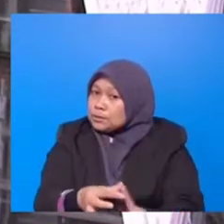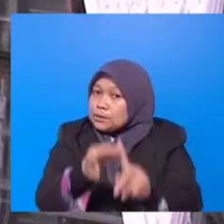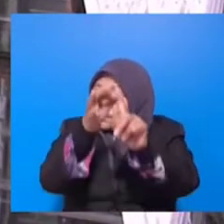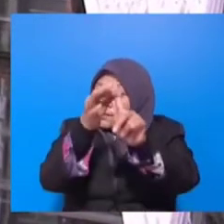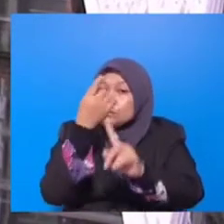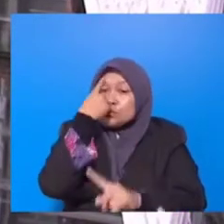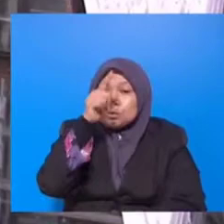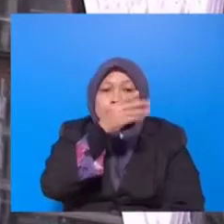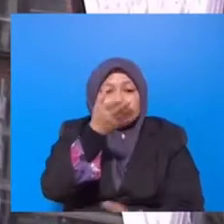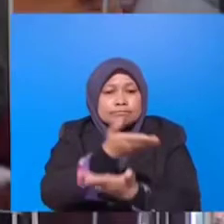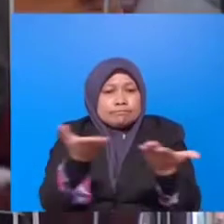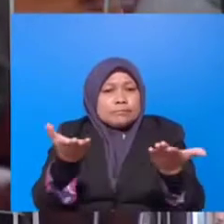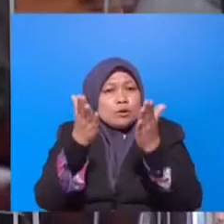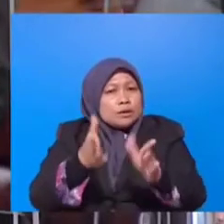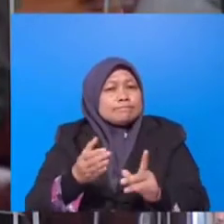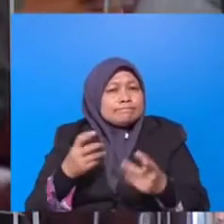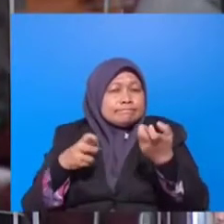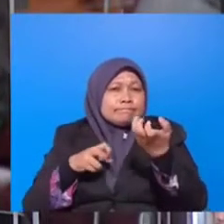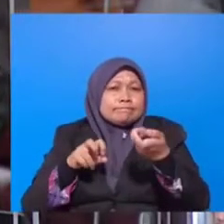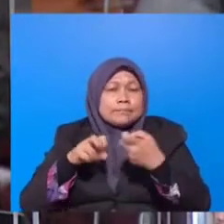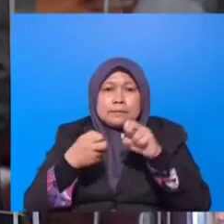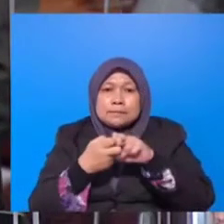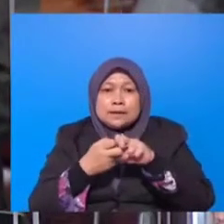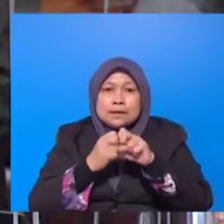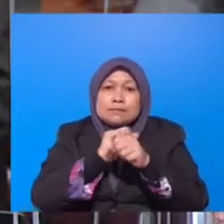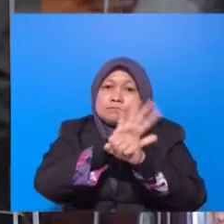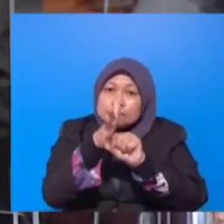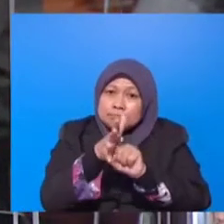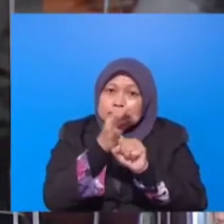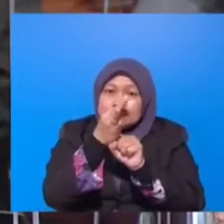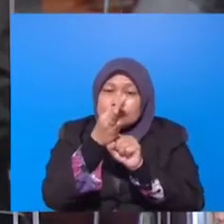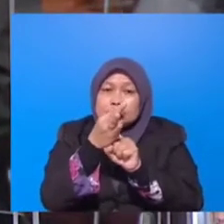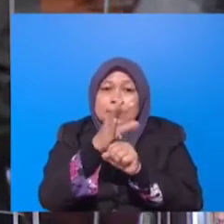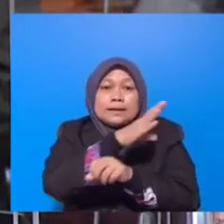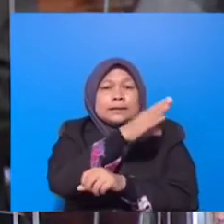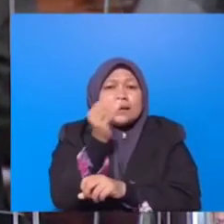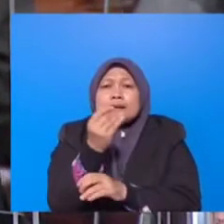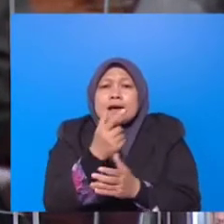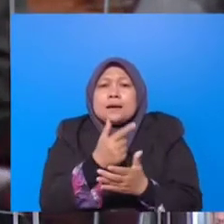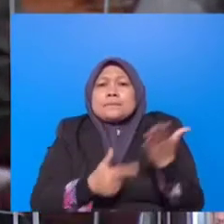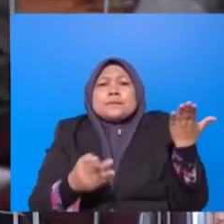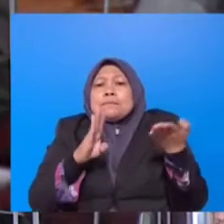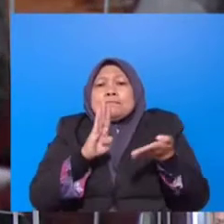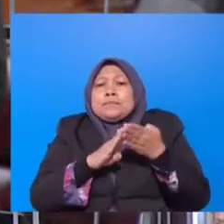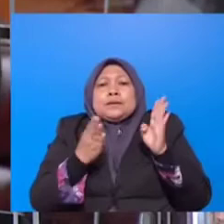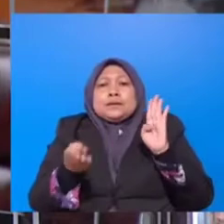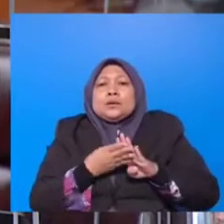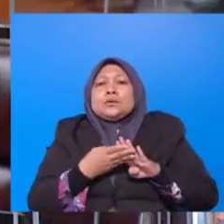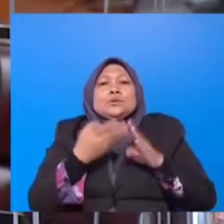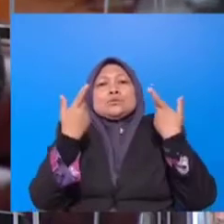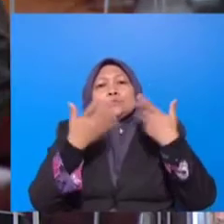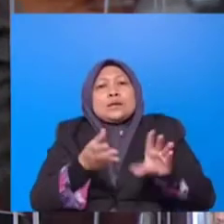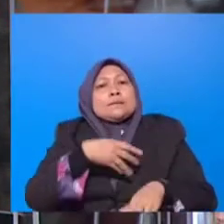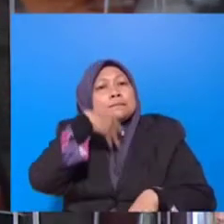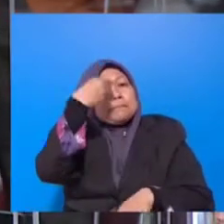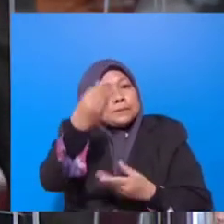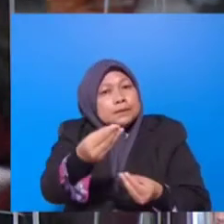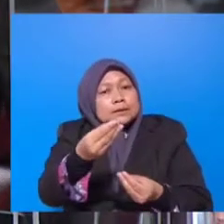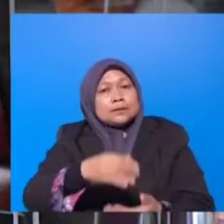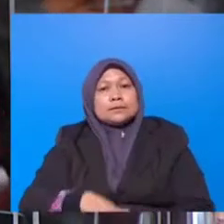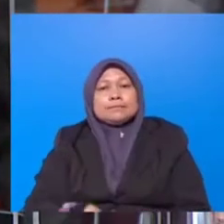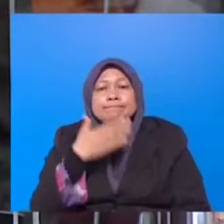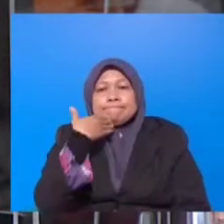kepada mereka yang terjejas akibat daripada COVID-19 serta apakah bentuk bantuan yang diberikan?